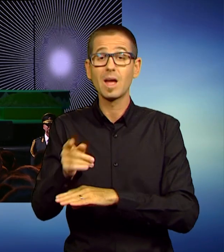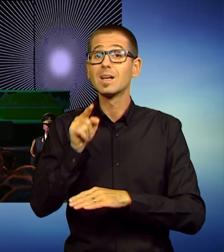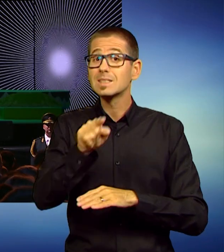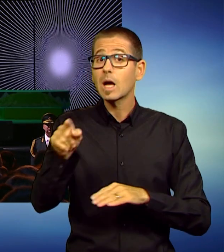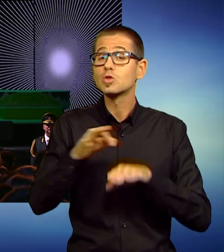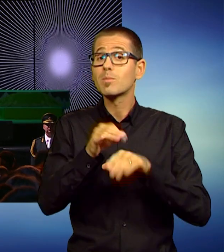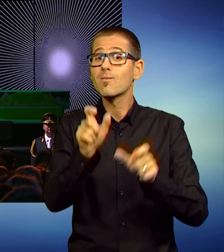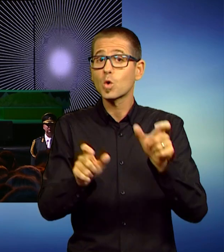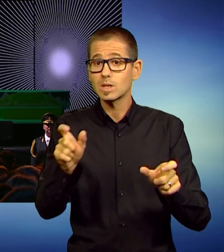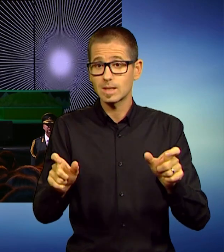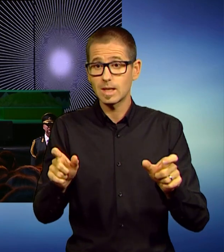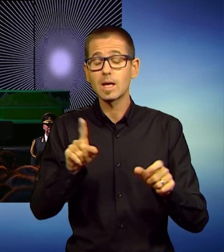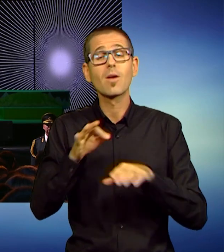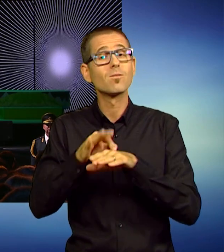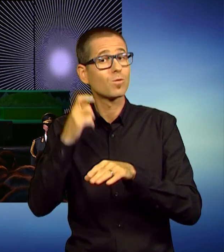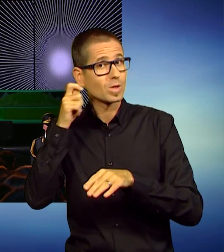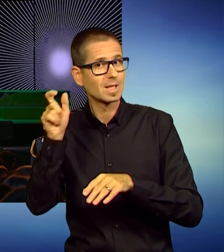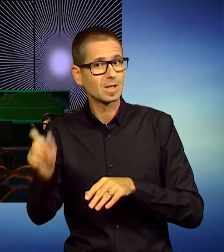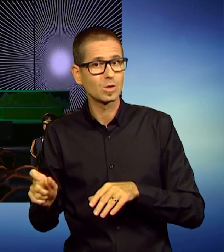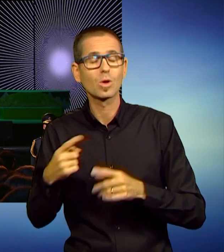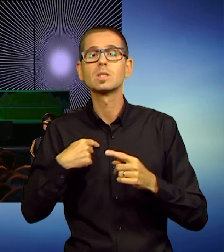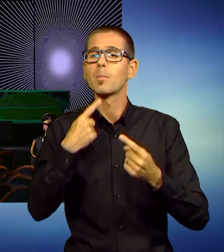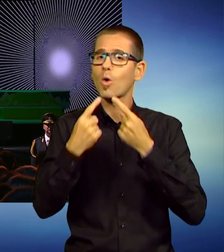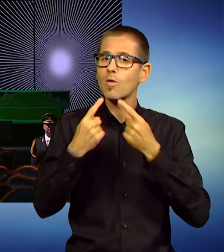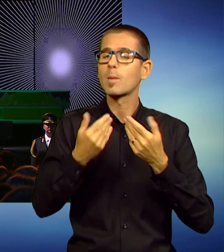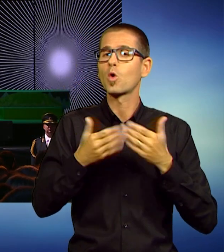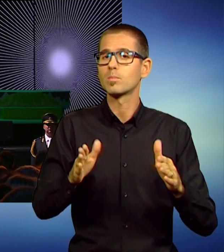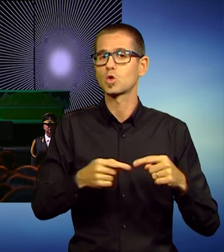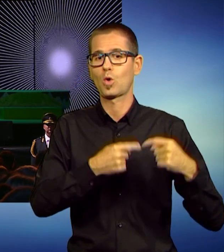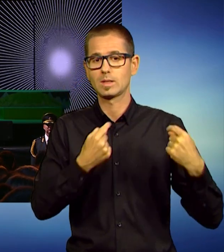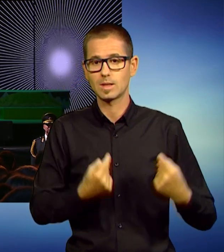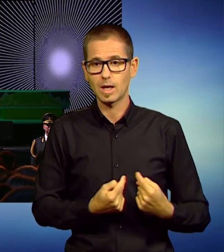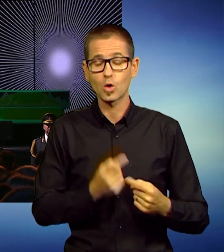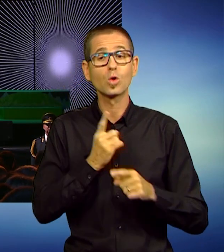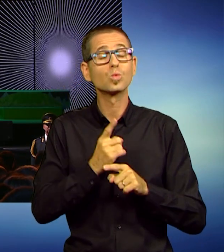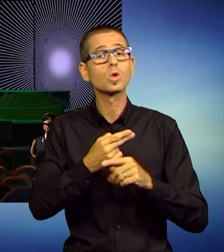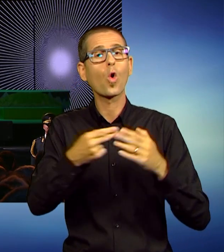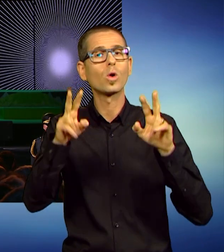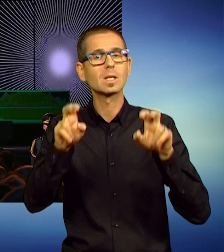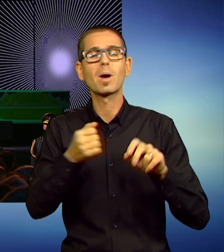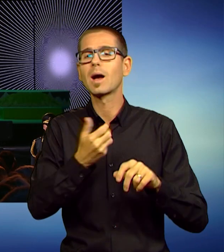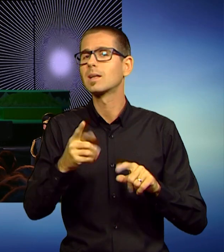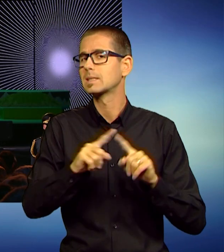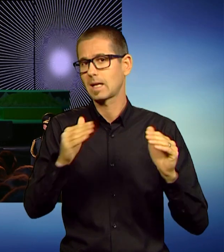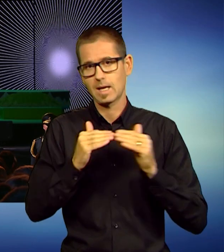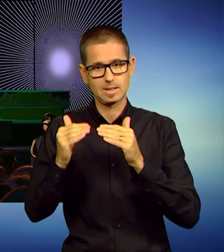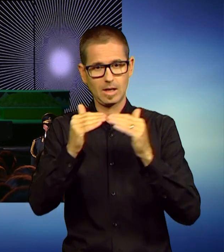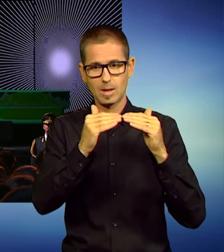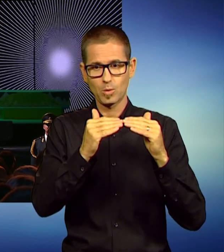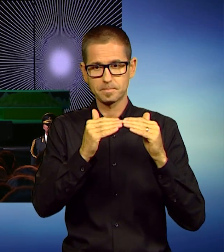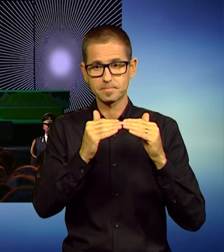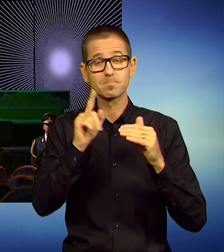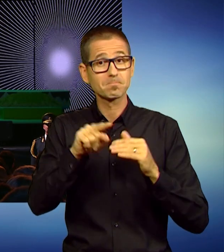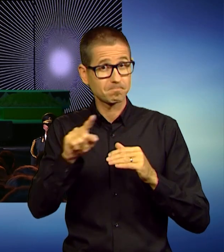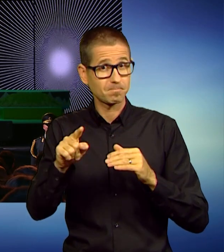tamkajšnjimi voditelji in voditeljico se pogovarjam odprto, iskreno, tudi o temah, v katerih se ne strinjamo,